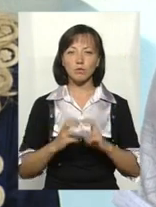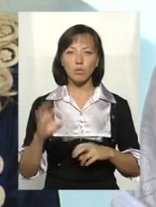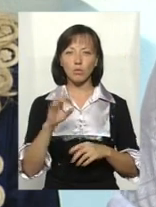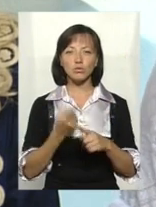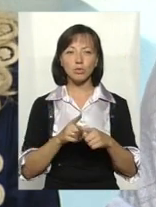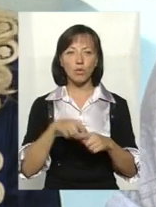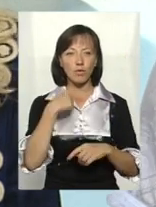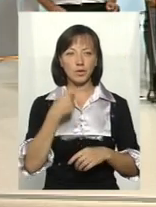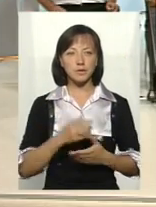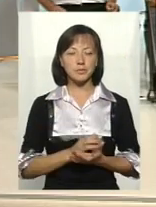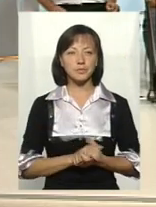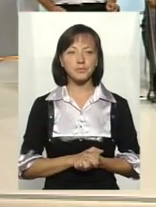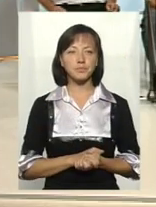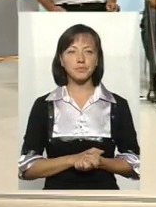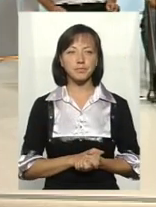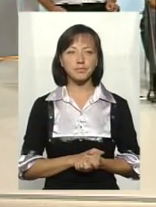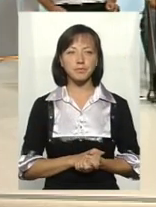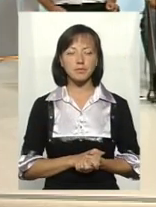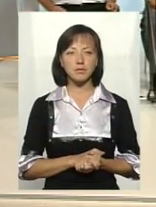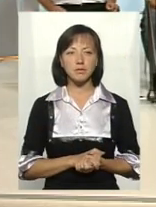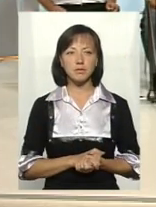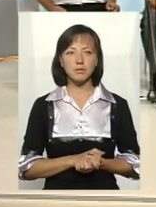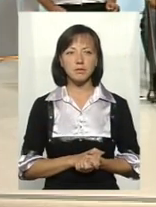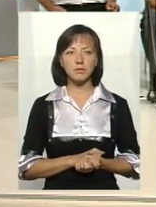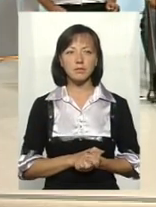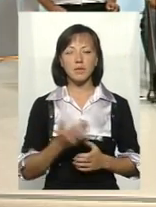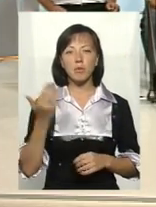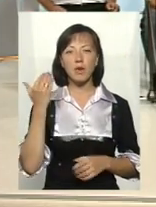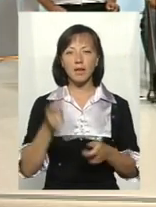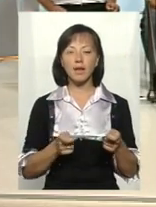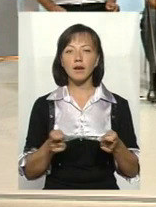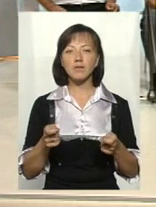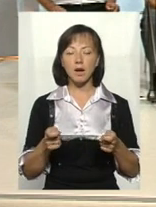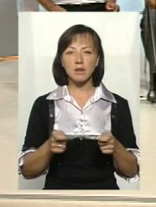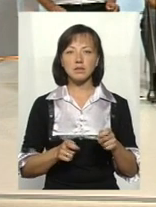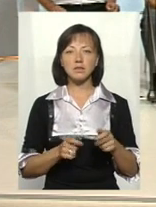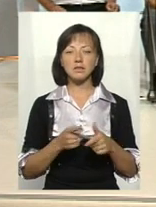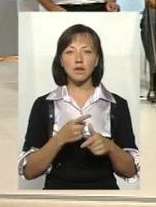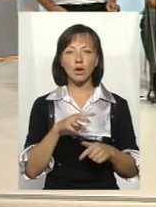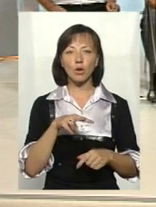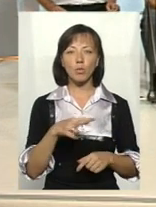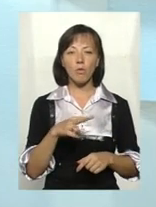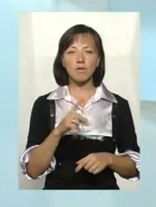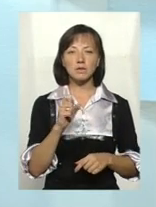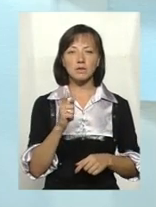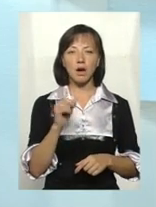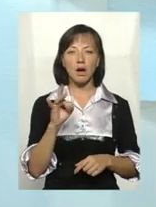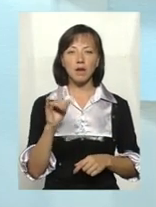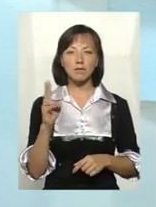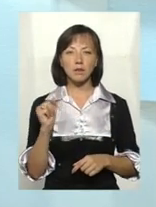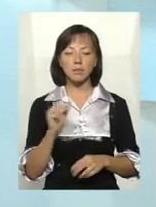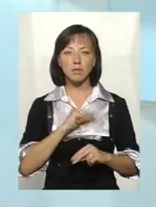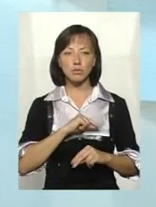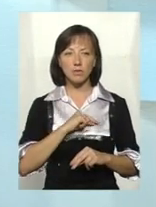вона говорить. Я хочу сказати, я перепрошую, попереднього керівника звати Любов Захарівна. Вона